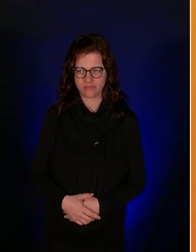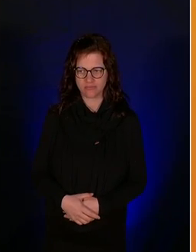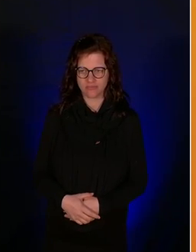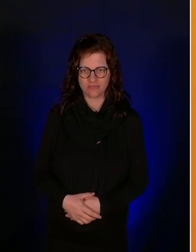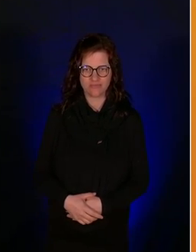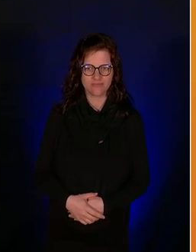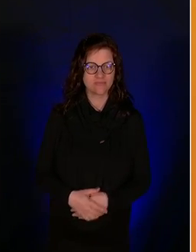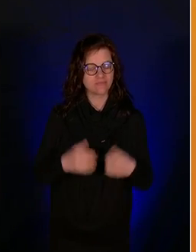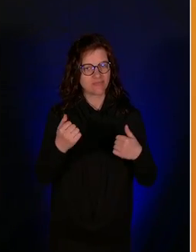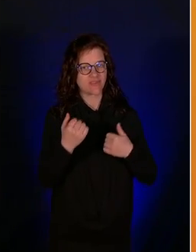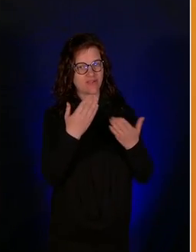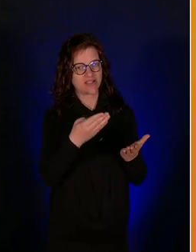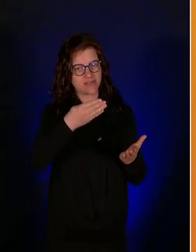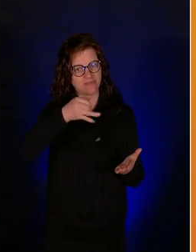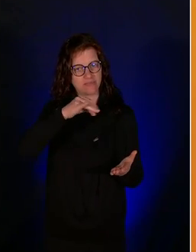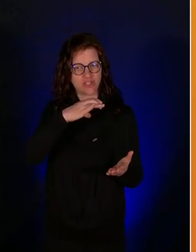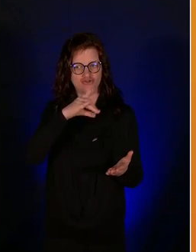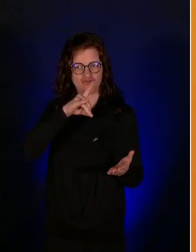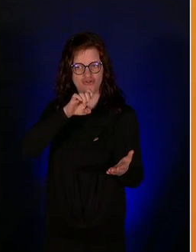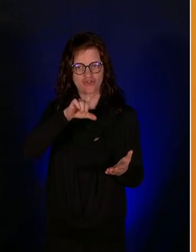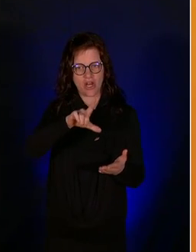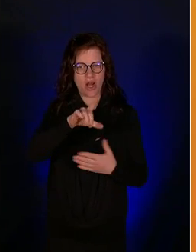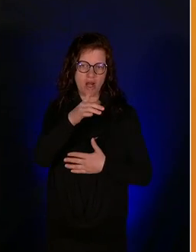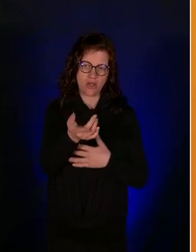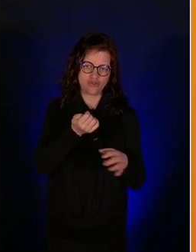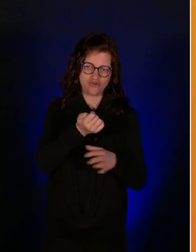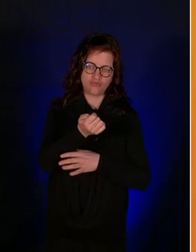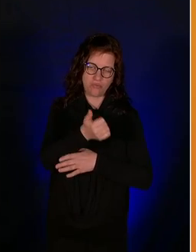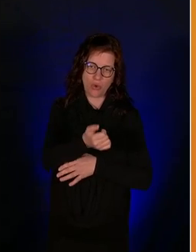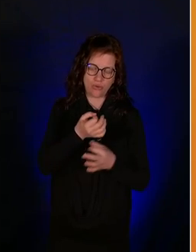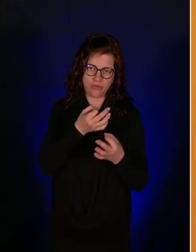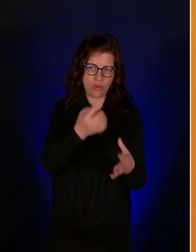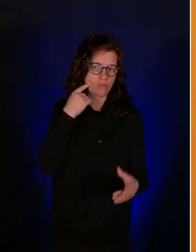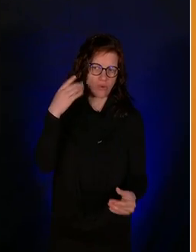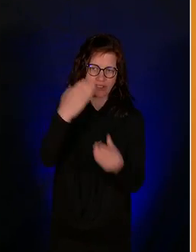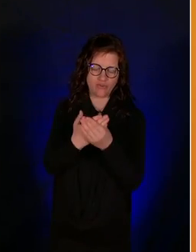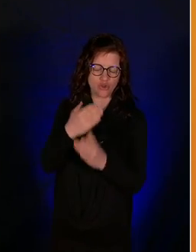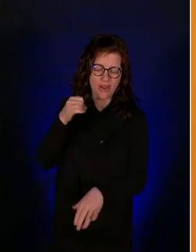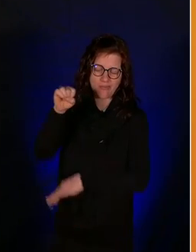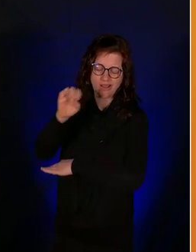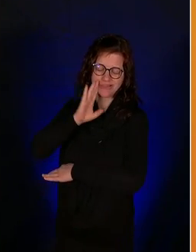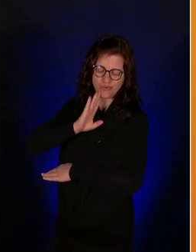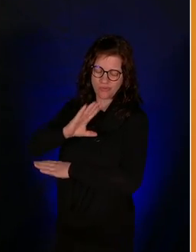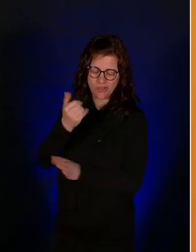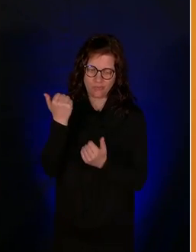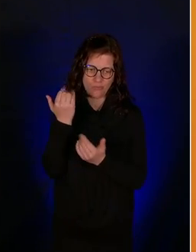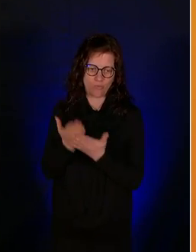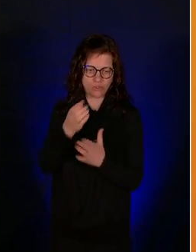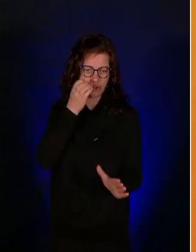Alors vas-y Michel, on a peu de temps. Les camarades, on a peu de temps pour les interventions. Je vous propose d'écouter Michel.